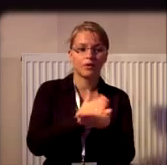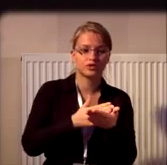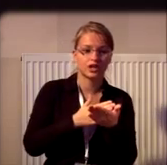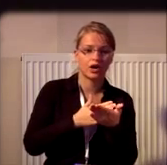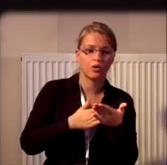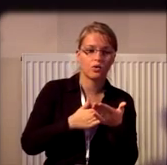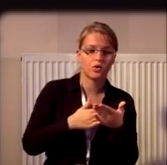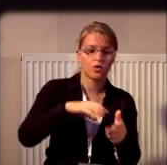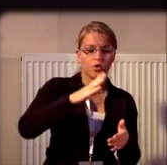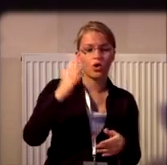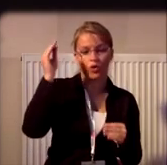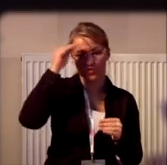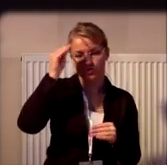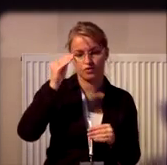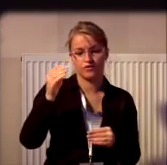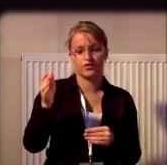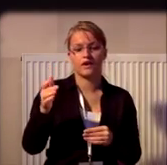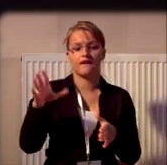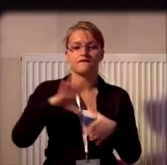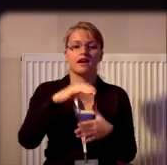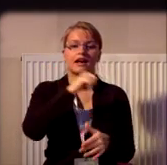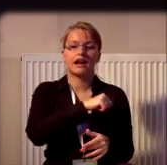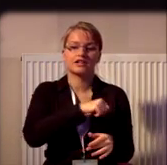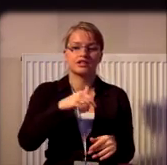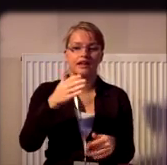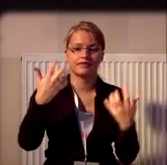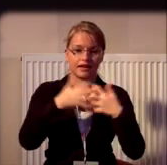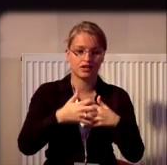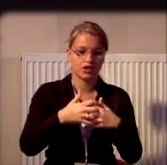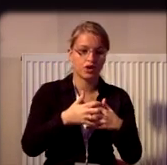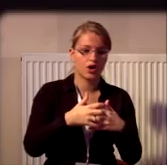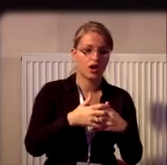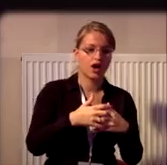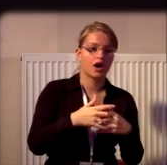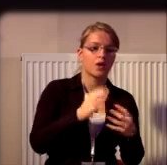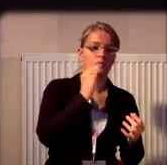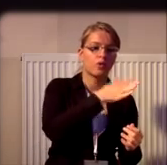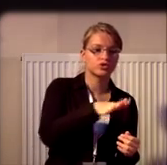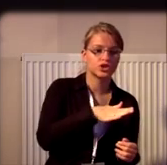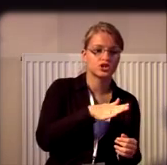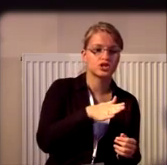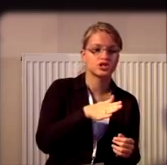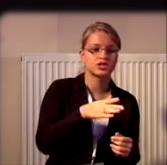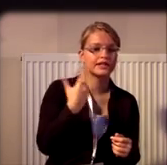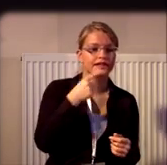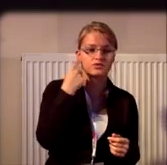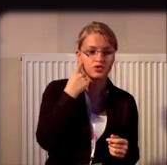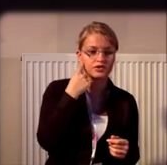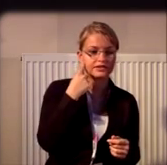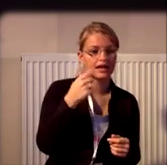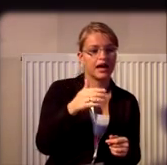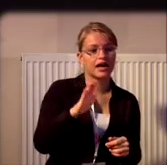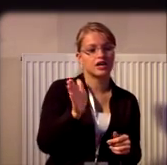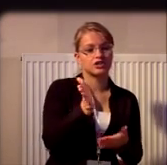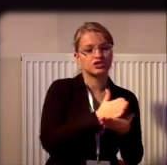grupy w oddziale integracyjnym. Młodzież niesłysząca na niektórych zajęciach byłaby w oddziale specjalnym, a na niektórych